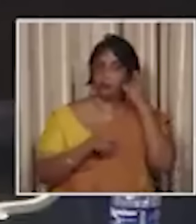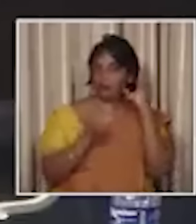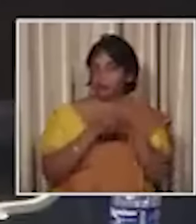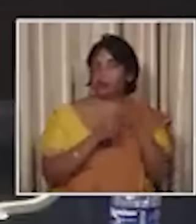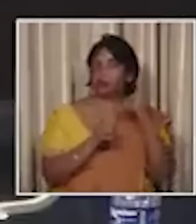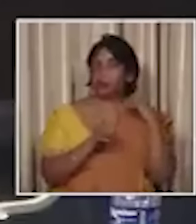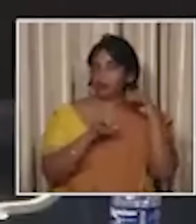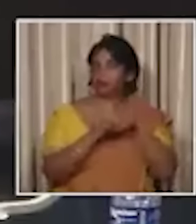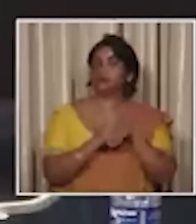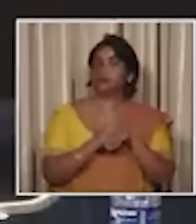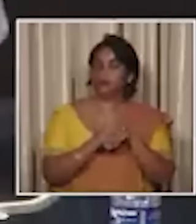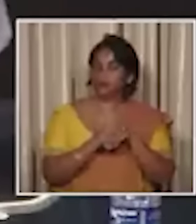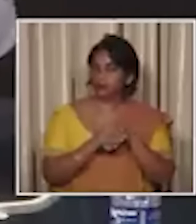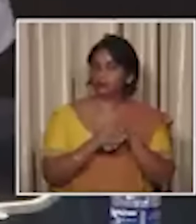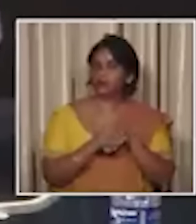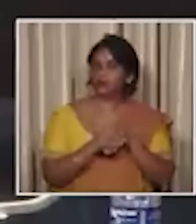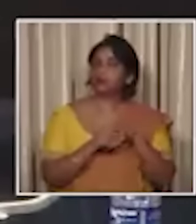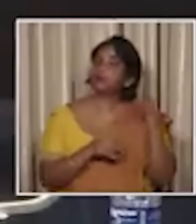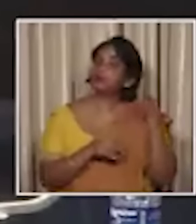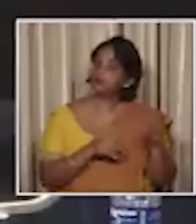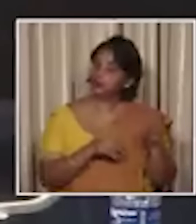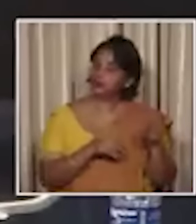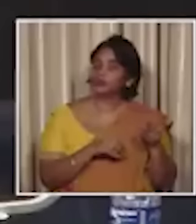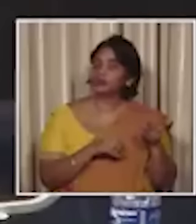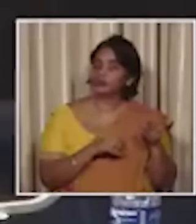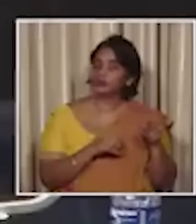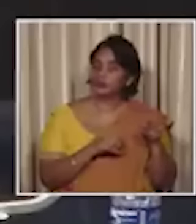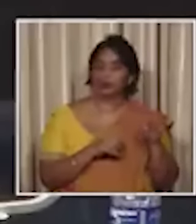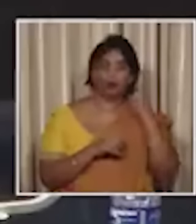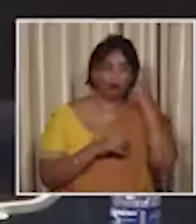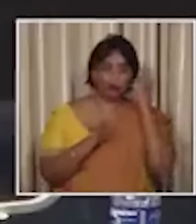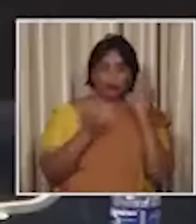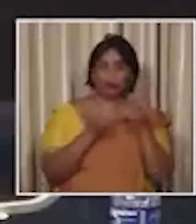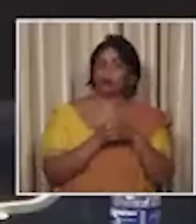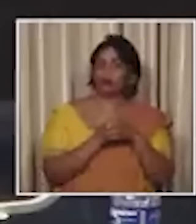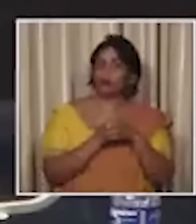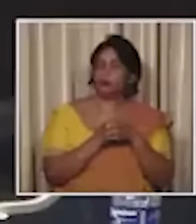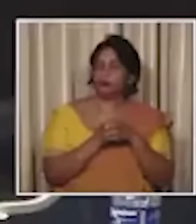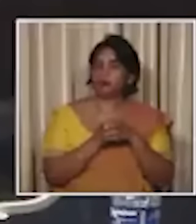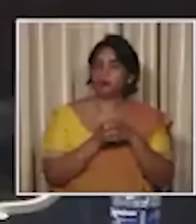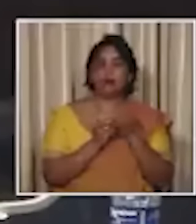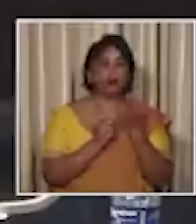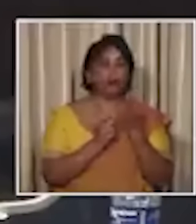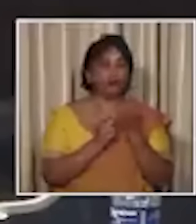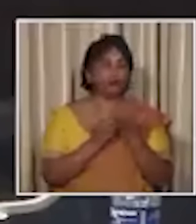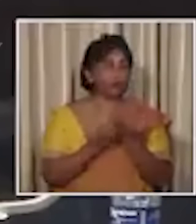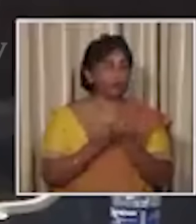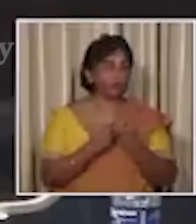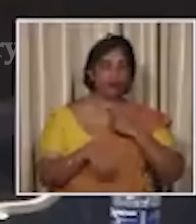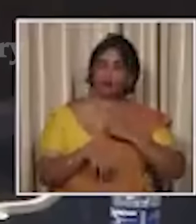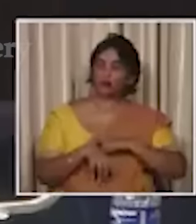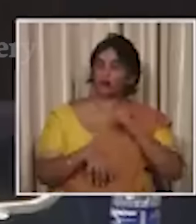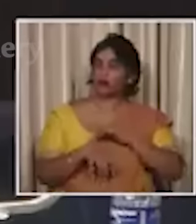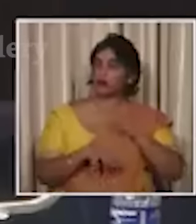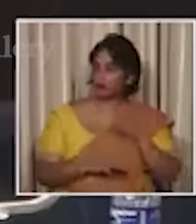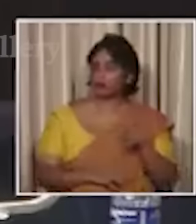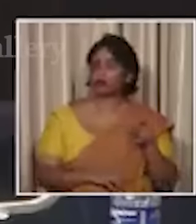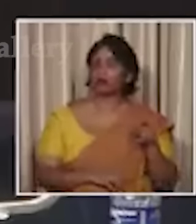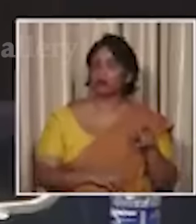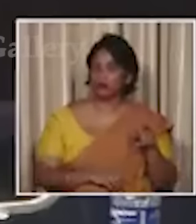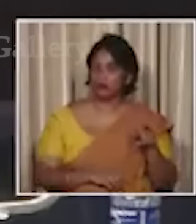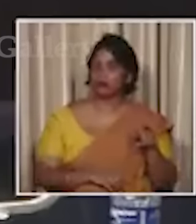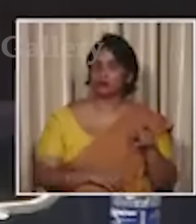எப்பப்பெல்லாம் காசு தேவைப்படுகிறதோ அப்பப்பெல்லாம் இந்த முன்னாள் ஒரு நிமிடம் கொடுங்கள், இந்த முன்னாள் போராளிகள் அவர்களுடைய பழைய குற்றங்களை